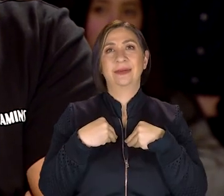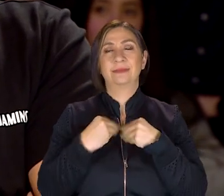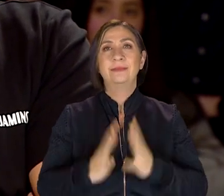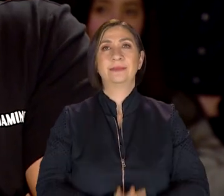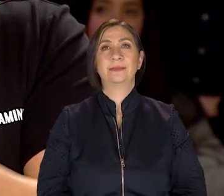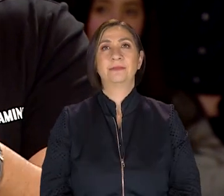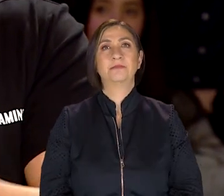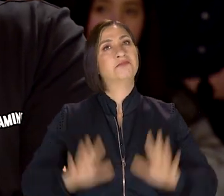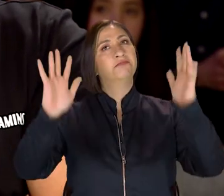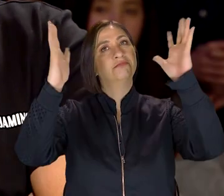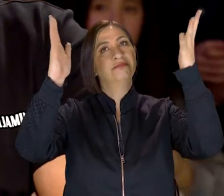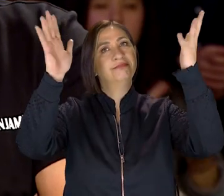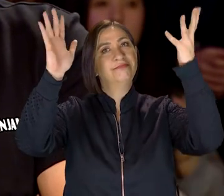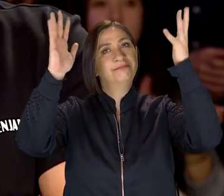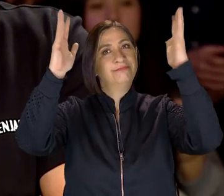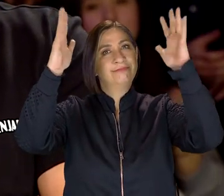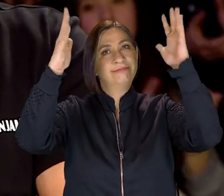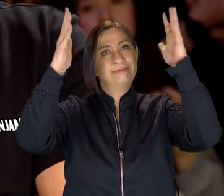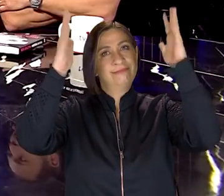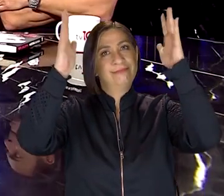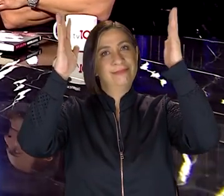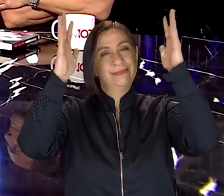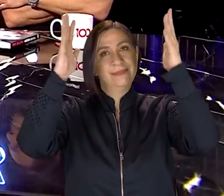verdi. Vallahi alkışlıyoruz. İnanılmaz.